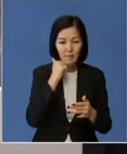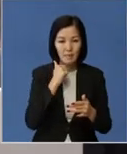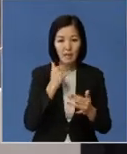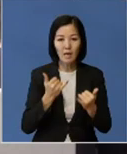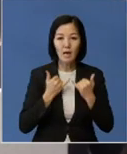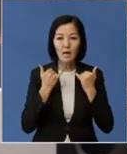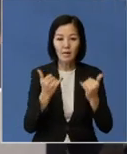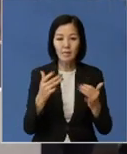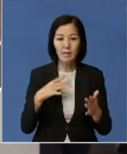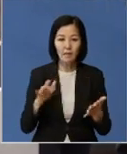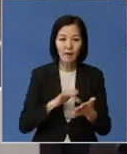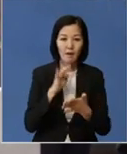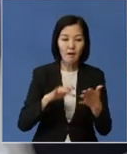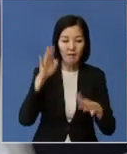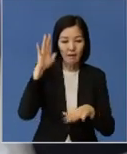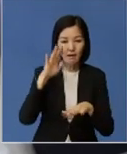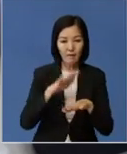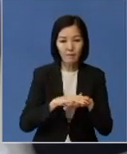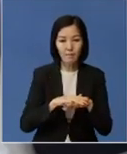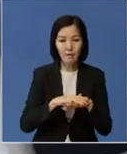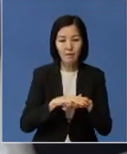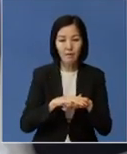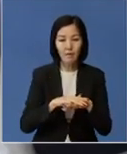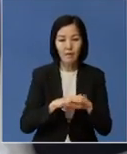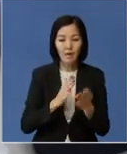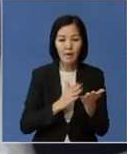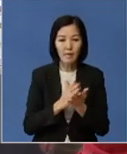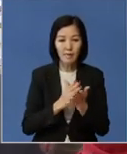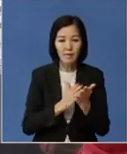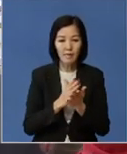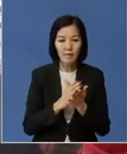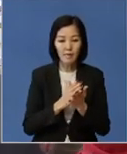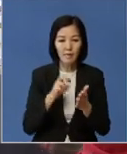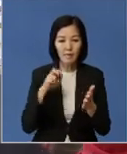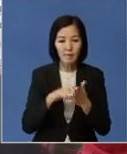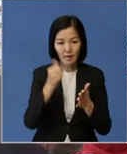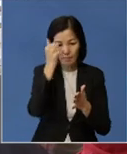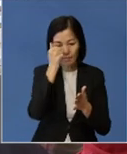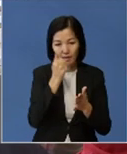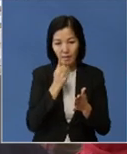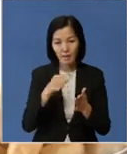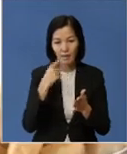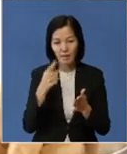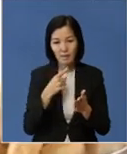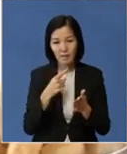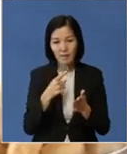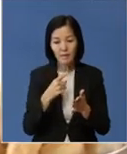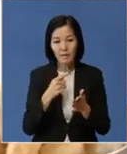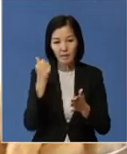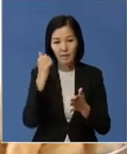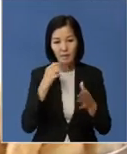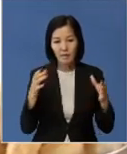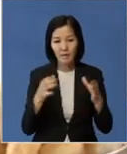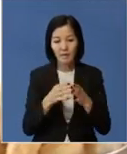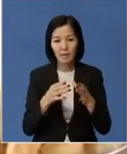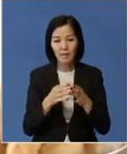құрметіне арналды. Қала әкімі Бақтияр Өнербаев шаһардың бірқатар ардагерлеріне алғысын жаудырды. Ал төрге жайғасқан береке иелері риясыз